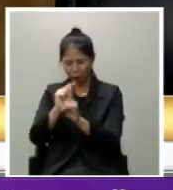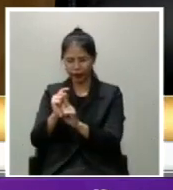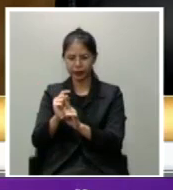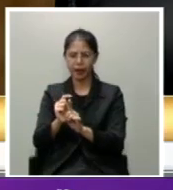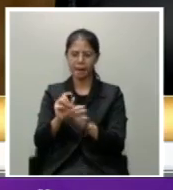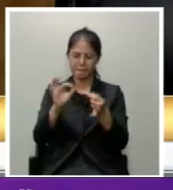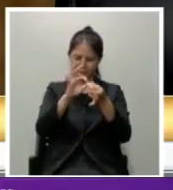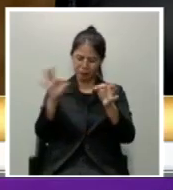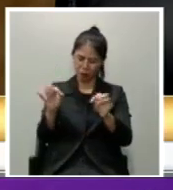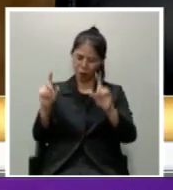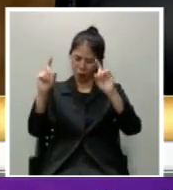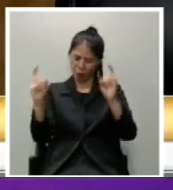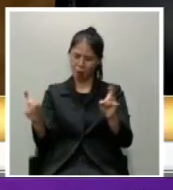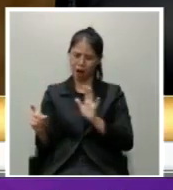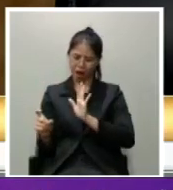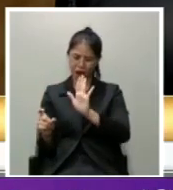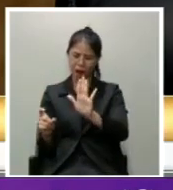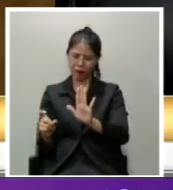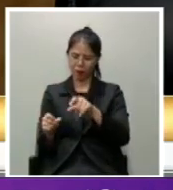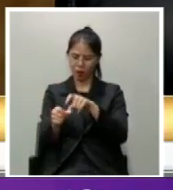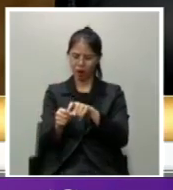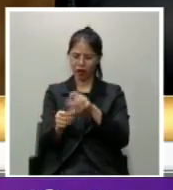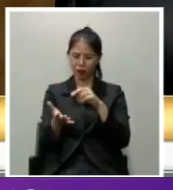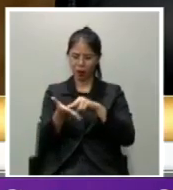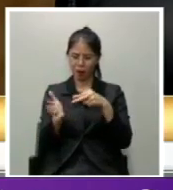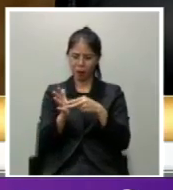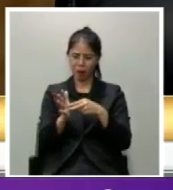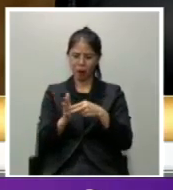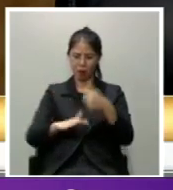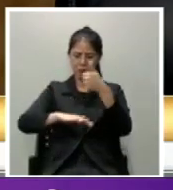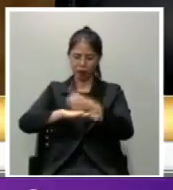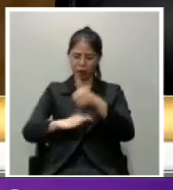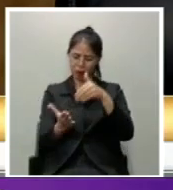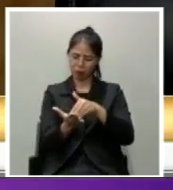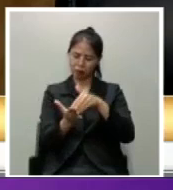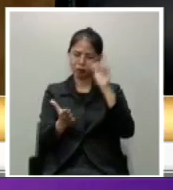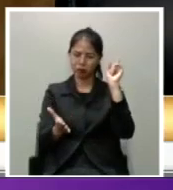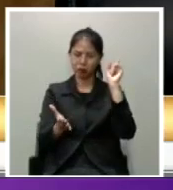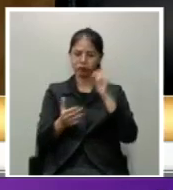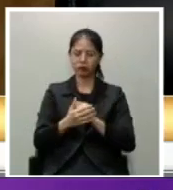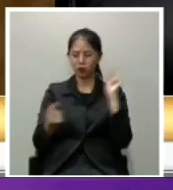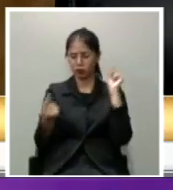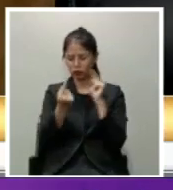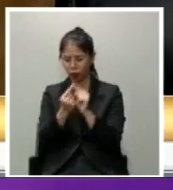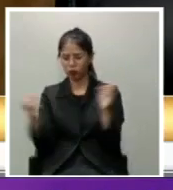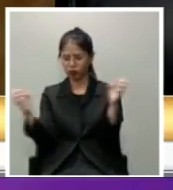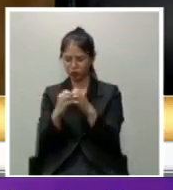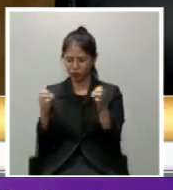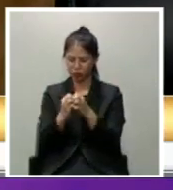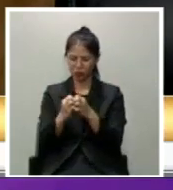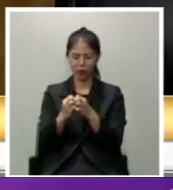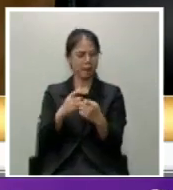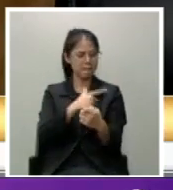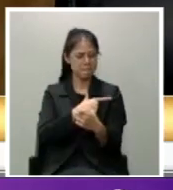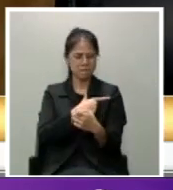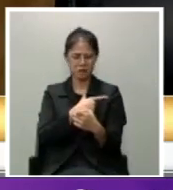ริงๆอ่ะถึงขั้นหลุดจากรัฐมนตรีแต่ต้องเป็นการแทรกแซงก้าวก่ายโดยมิชอบ